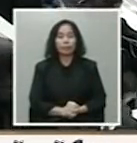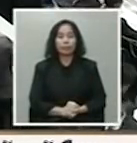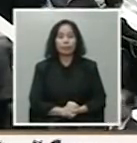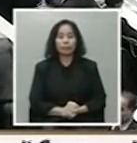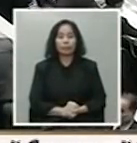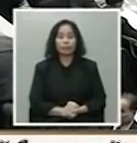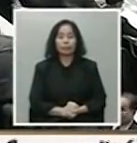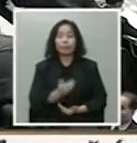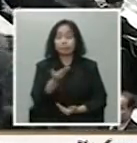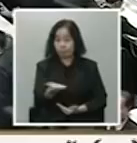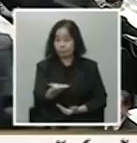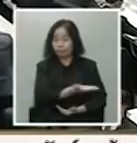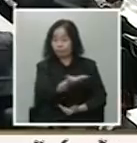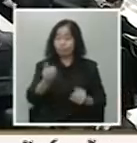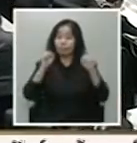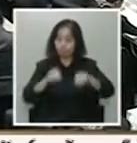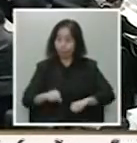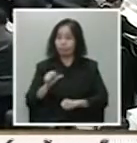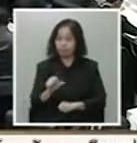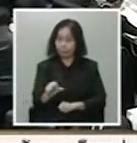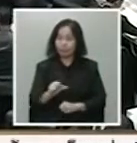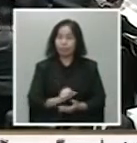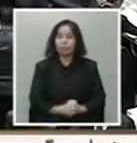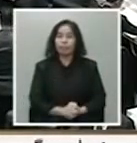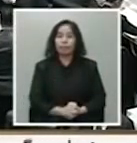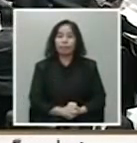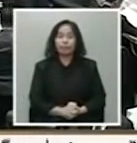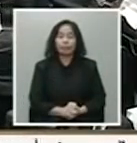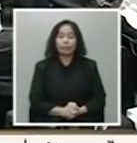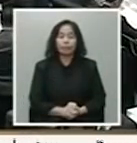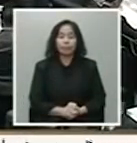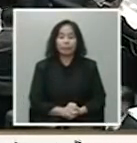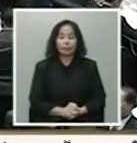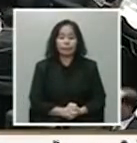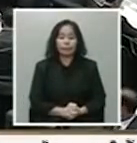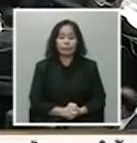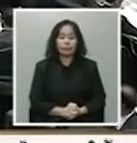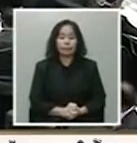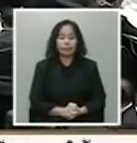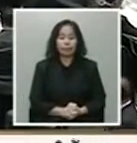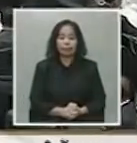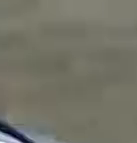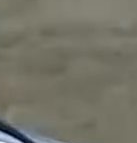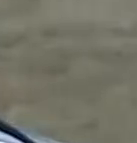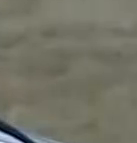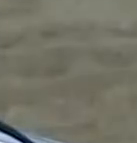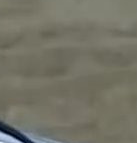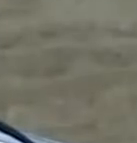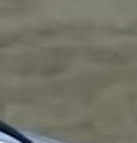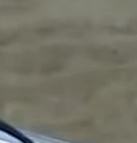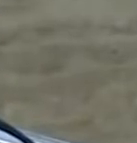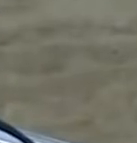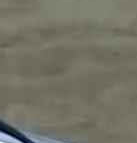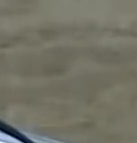ในครั้งก่อนเท่านั้นจึงจะสามารถที่จะลงคะแนนได้นะครับดังนั้นการลงคะแนน